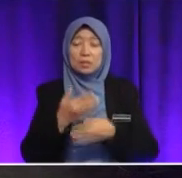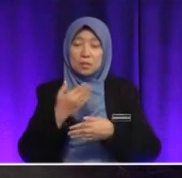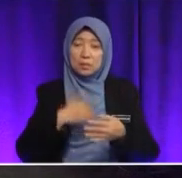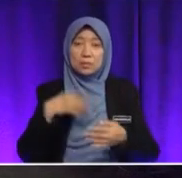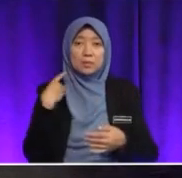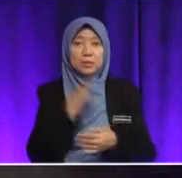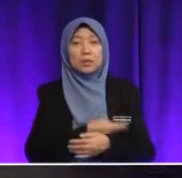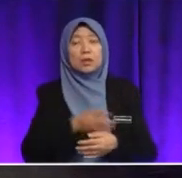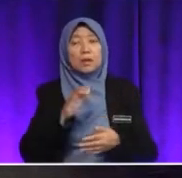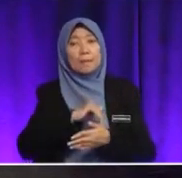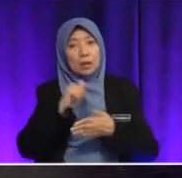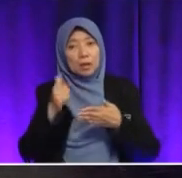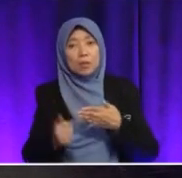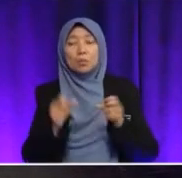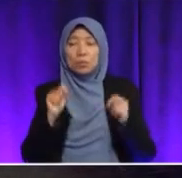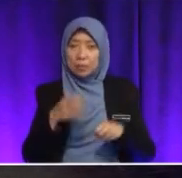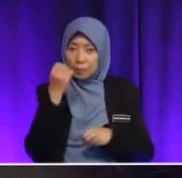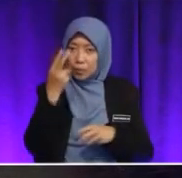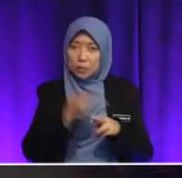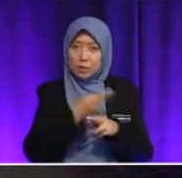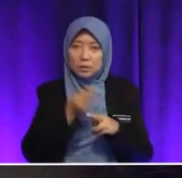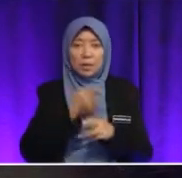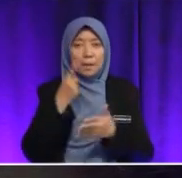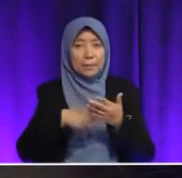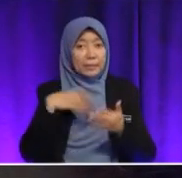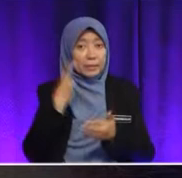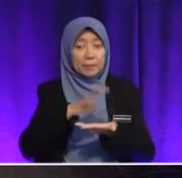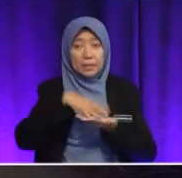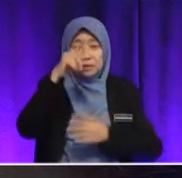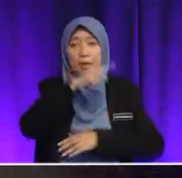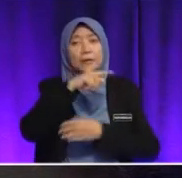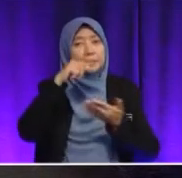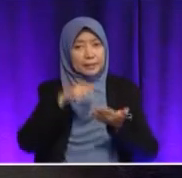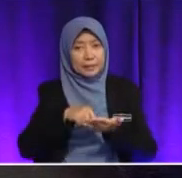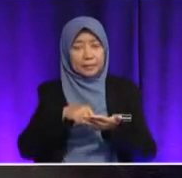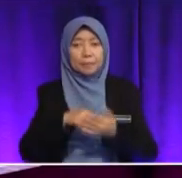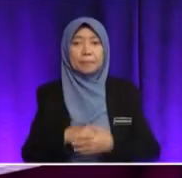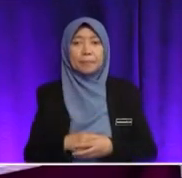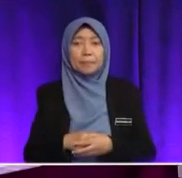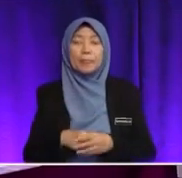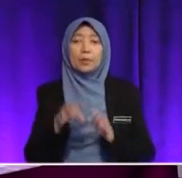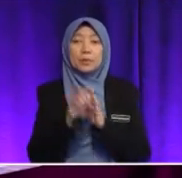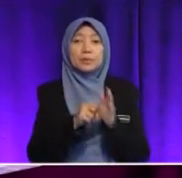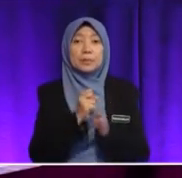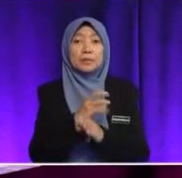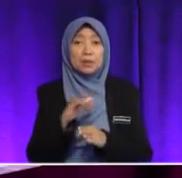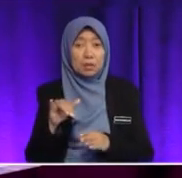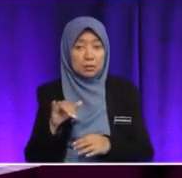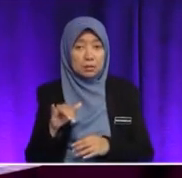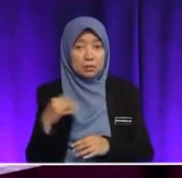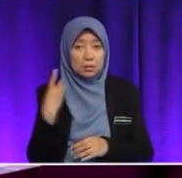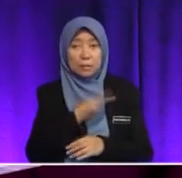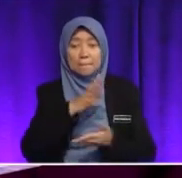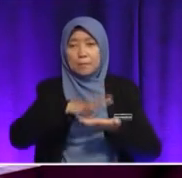pembelajaran kita boleh tak cukup berikan sedikit lu Musa kepada apa yang kita belajar untuk Ninjago Oke so Sebenarnya apa yang kita